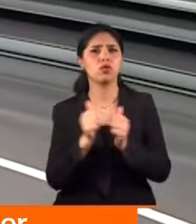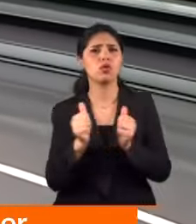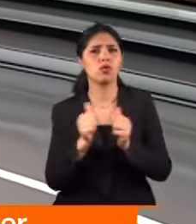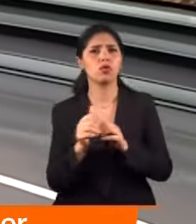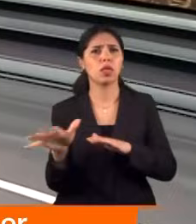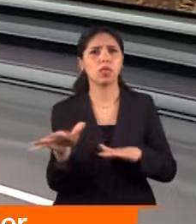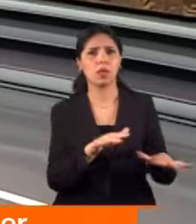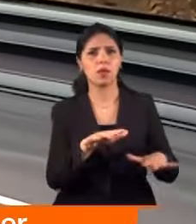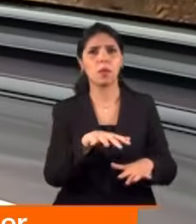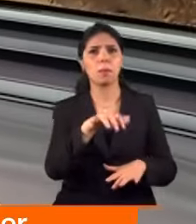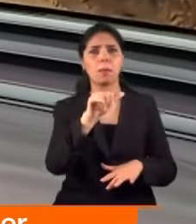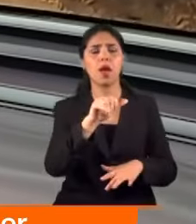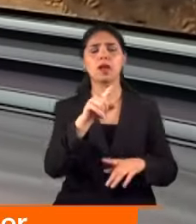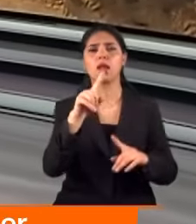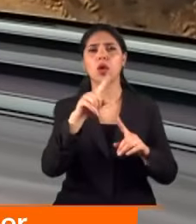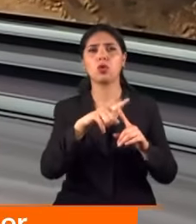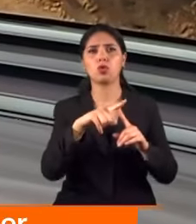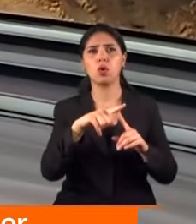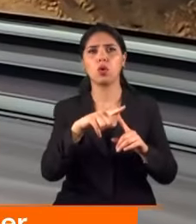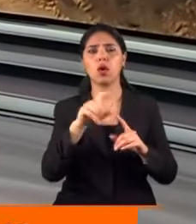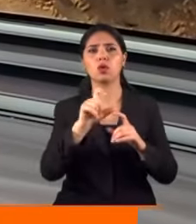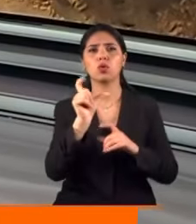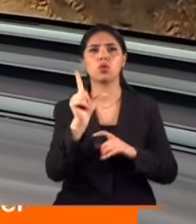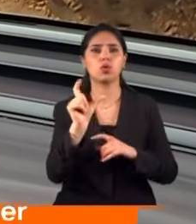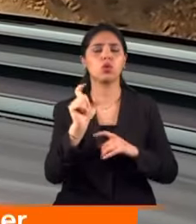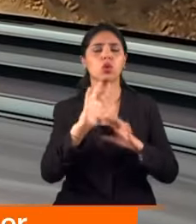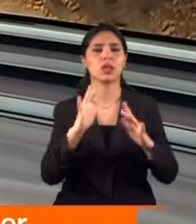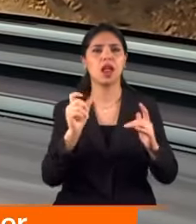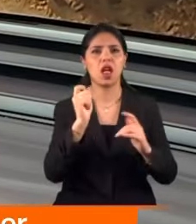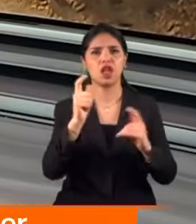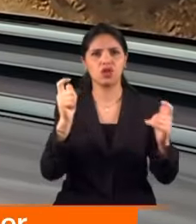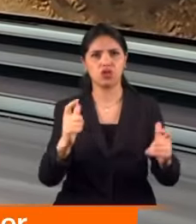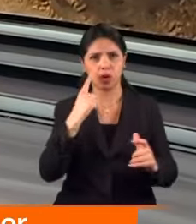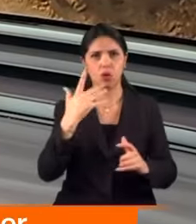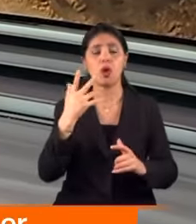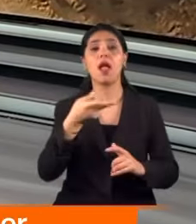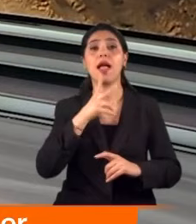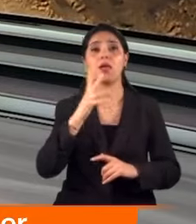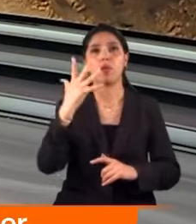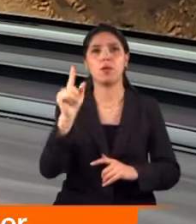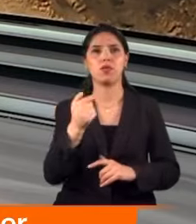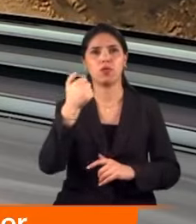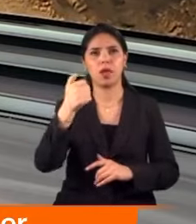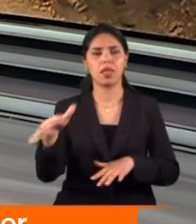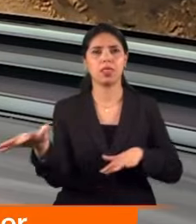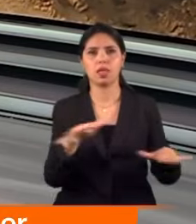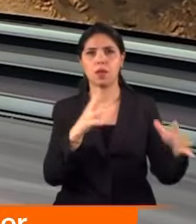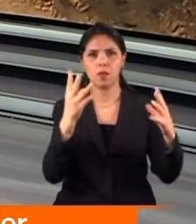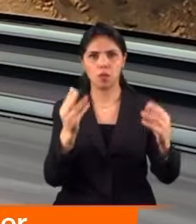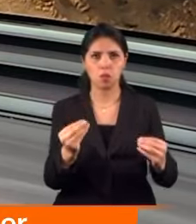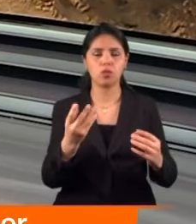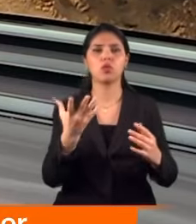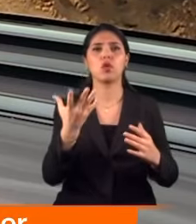gelen depremlerin merkez üssü Tokat'ın Sulusaray ilçesiydi. En son 5,6 büyüklüğündeki depremle sarsılan kentte